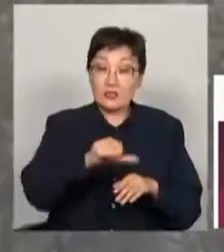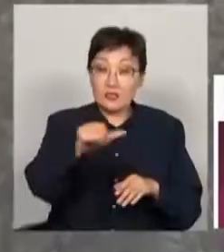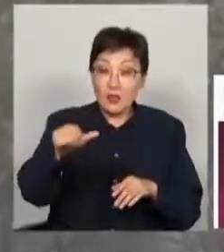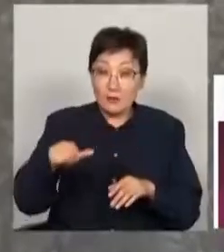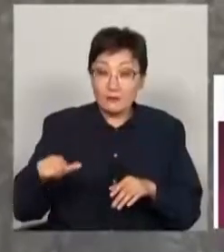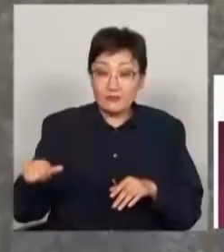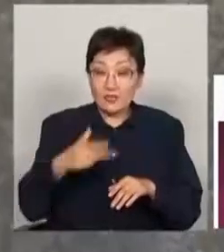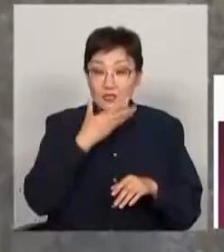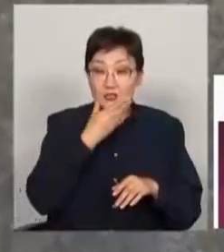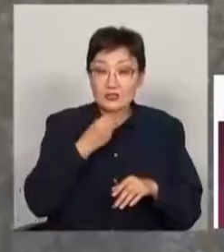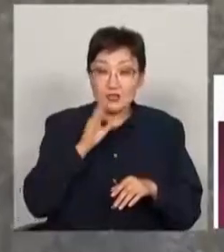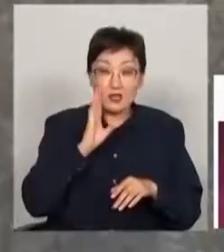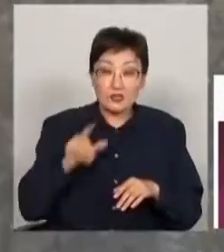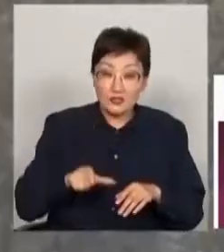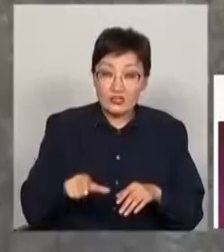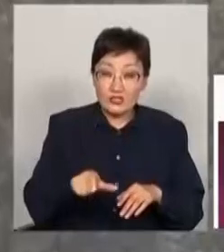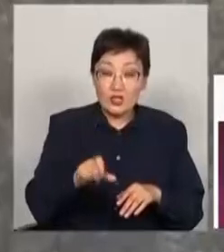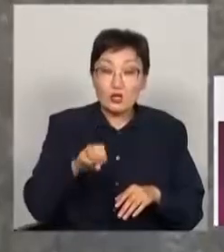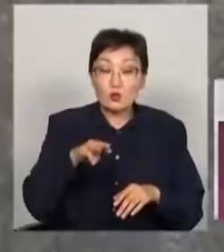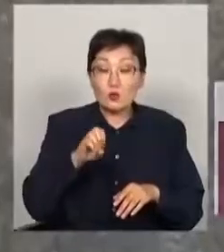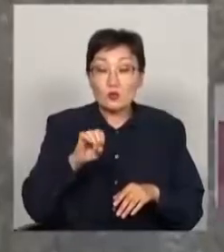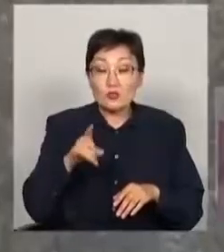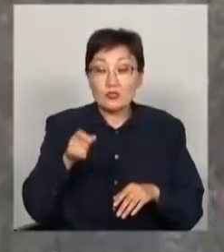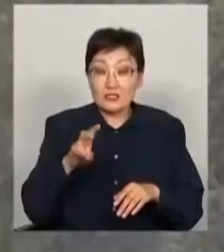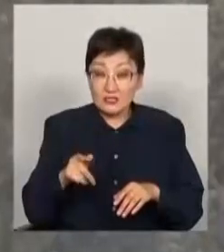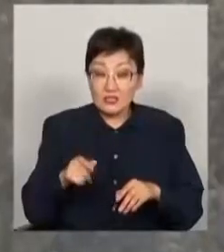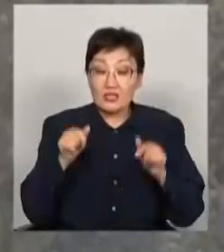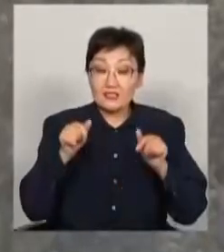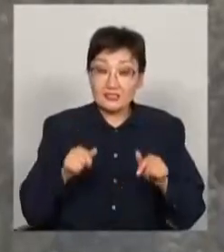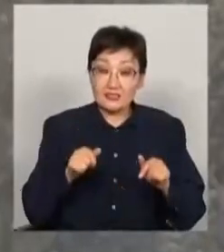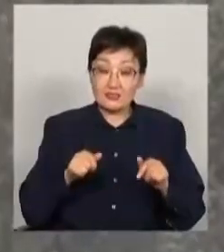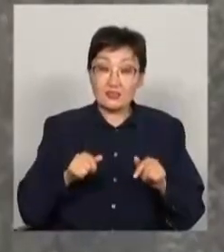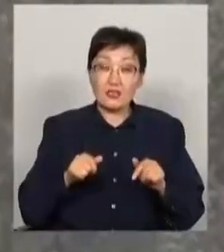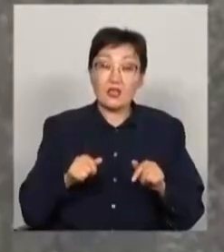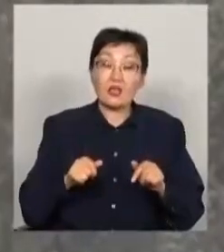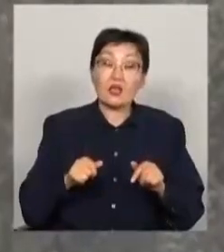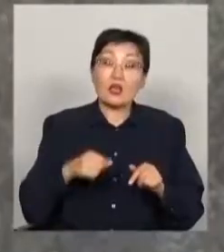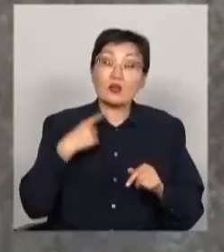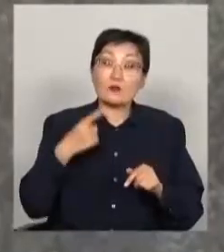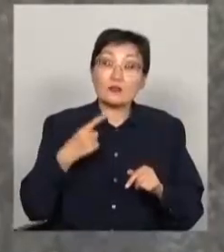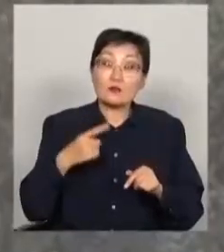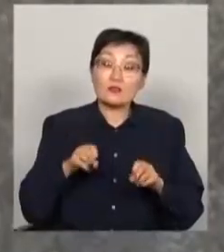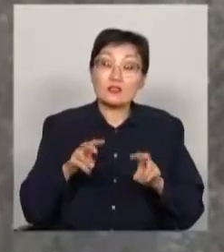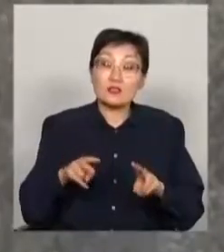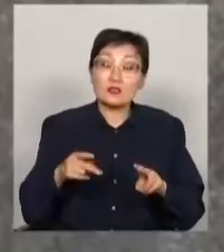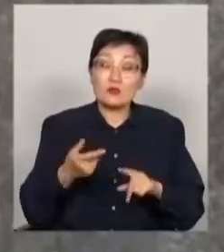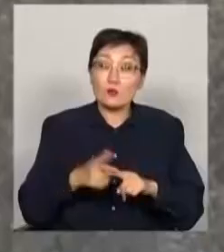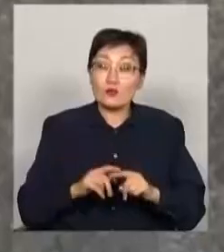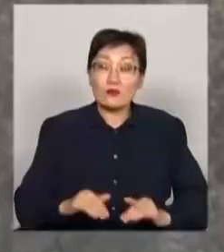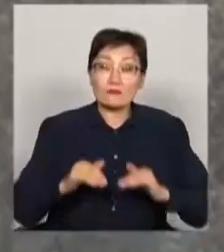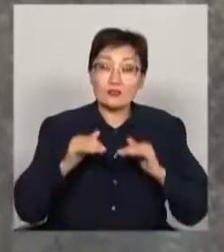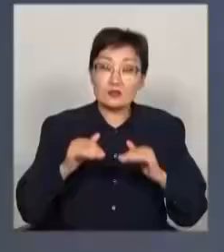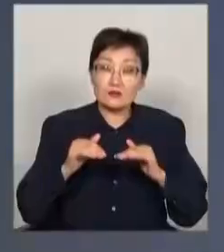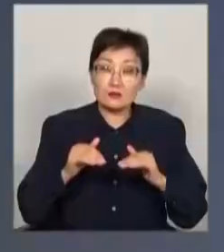прекрасной реки тургень само по себе здесь как принято говорить специалистам здесь очень высокий